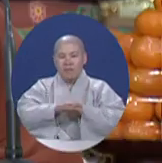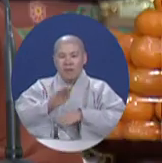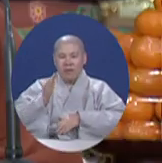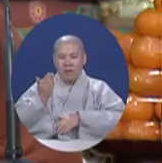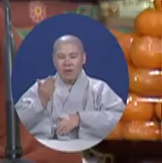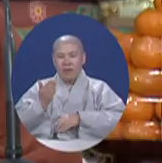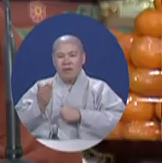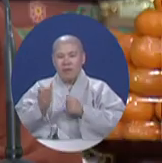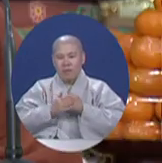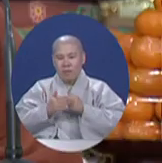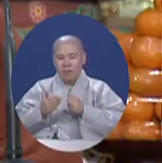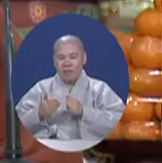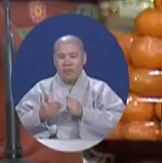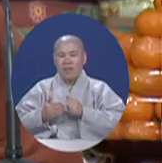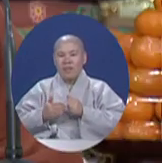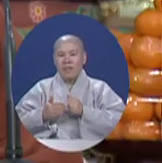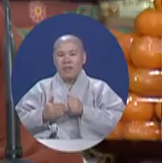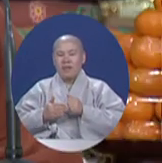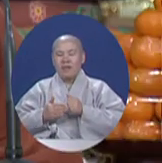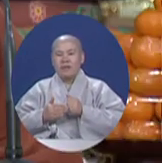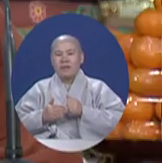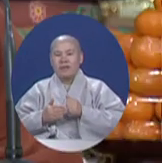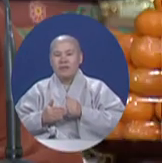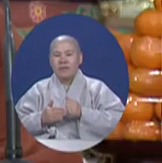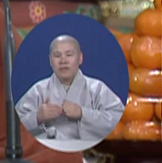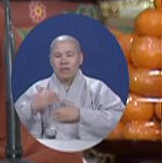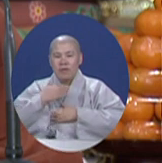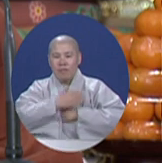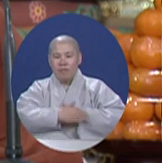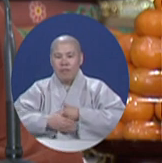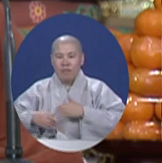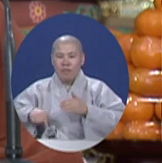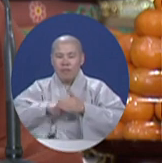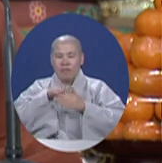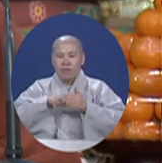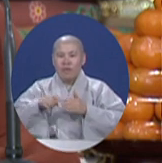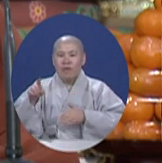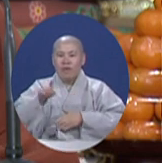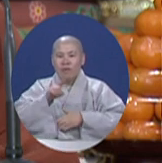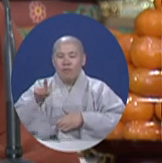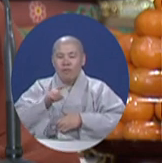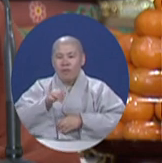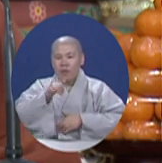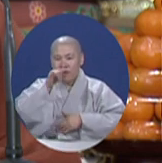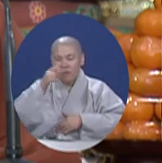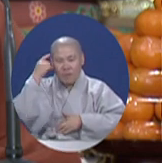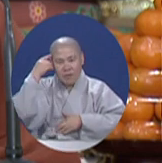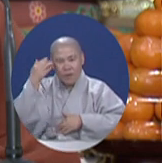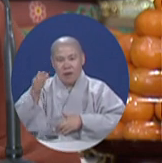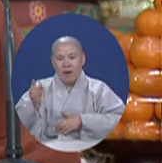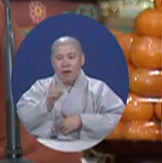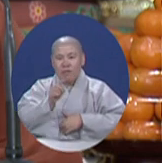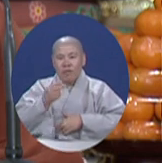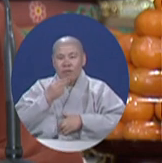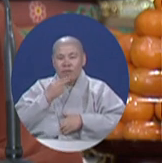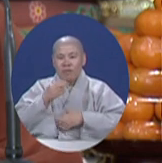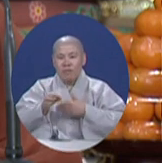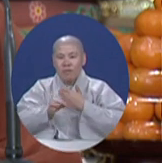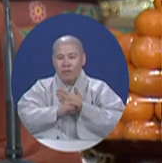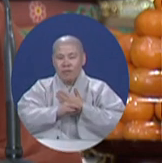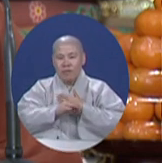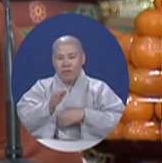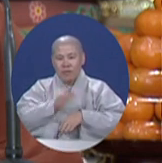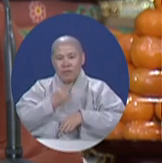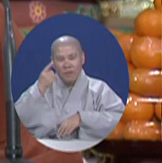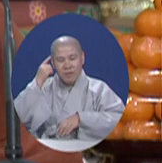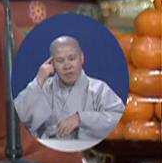그러니까 이 몸 속에 뭐가 들었는가? 과연 아무것도 안 들었다. 안 들었다 그러면 공견이고